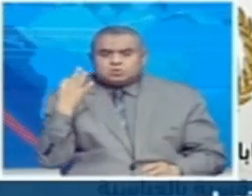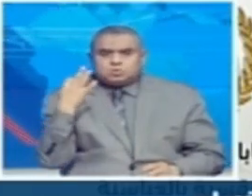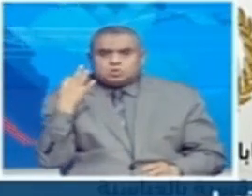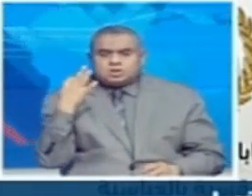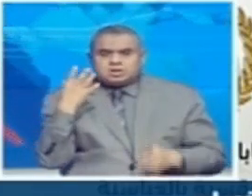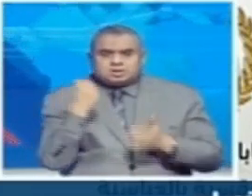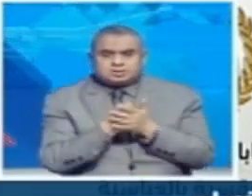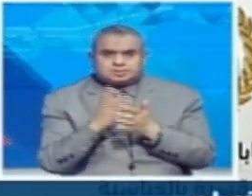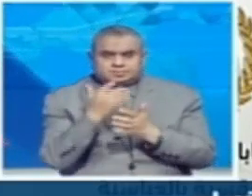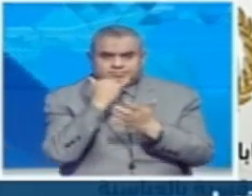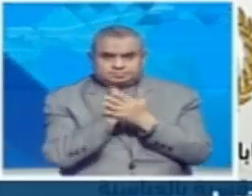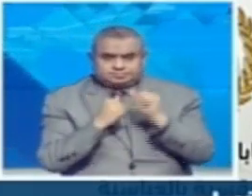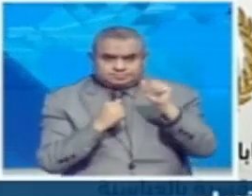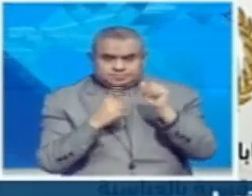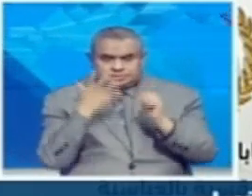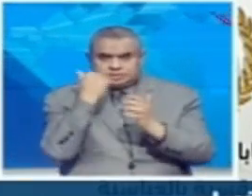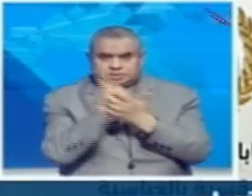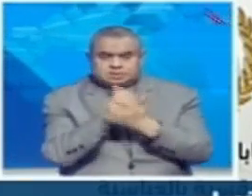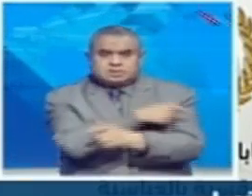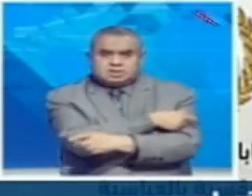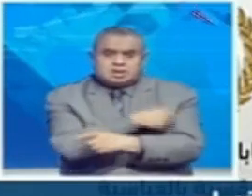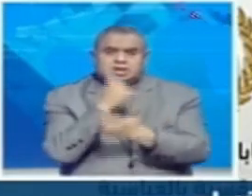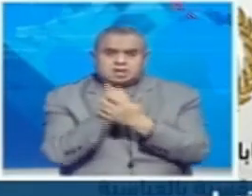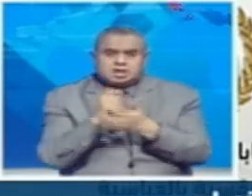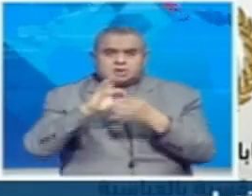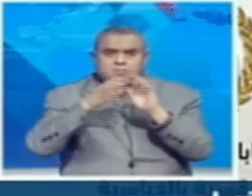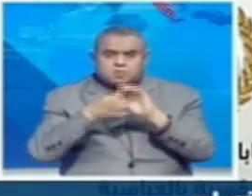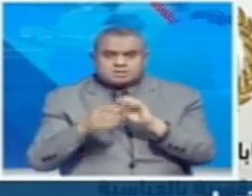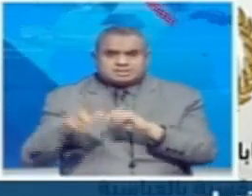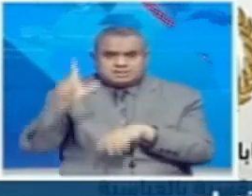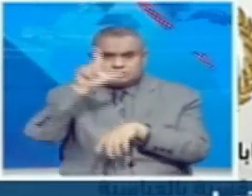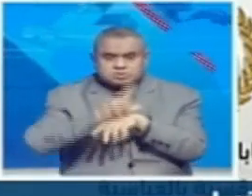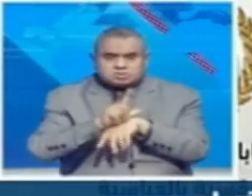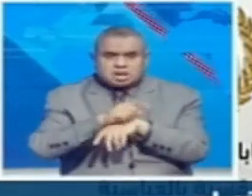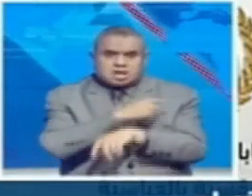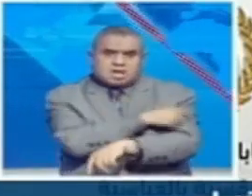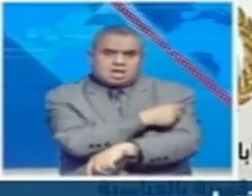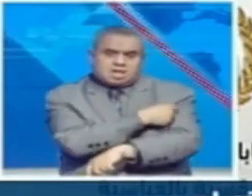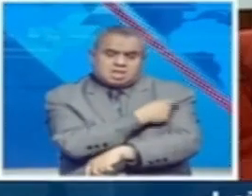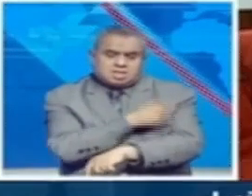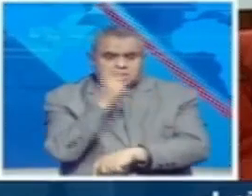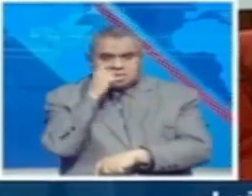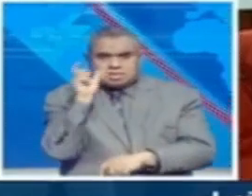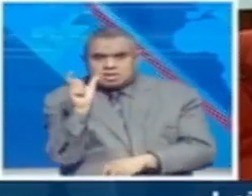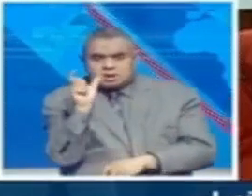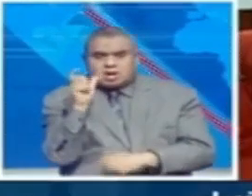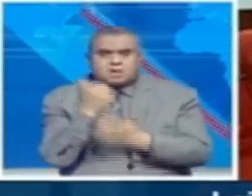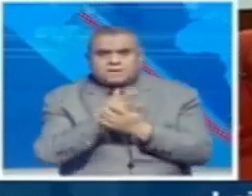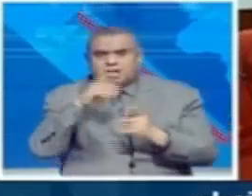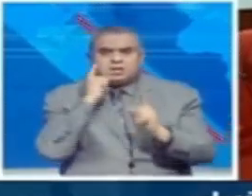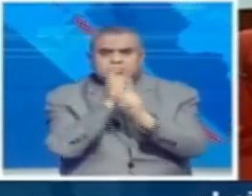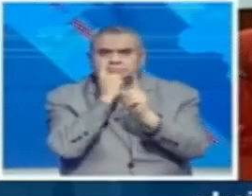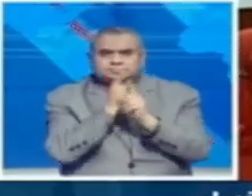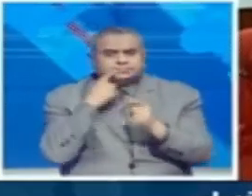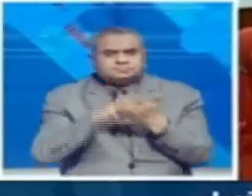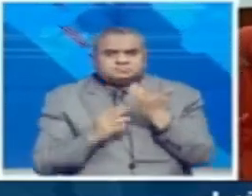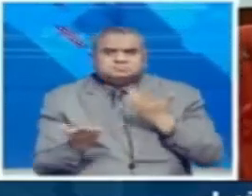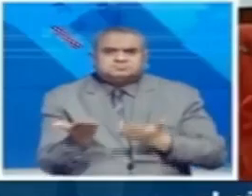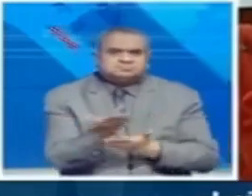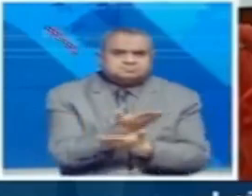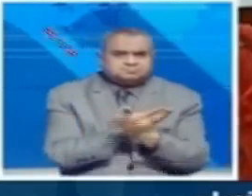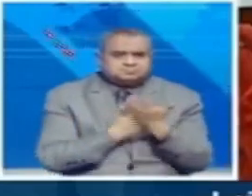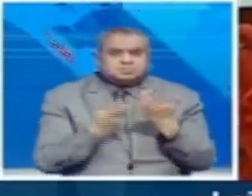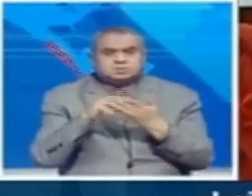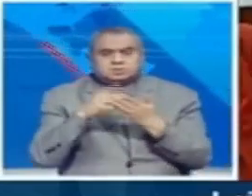جهة تمثل مؤسسات واتحادات ونقابات من أيديولوجيات واتجاهات مختلفة،